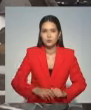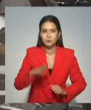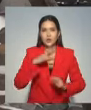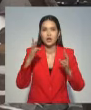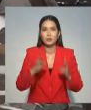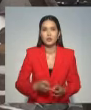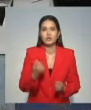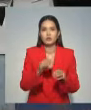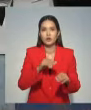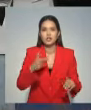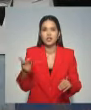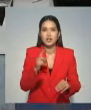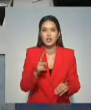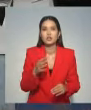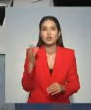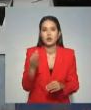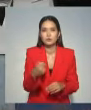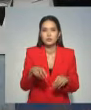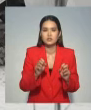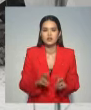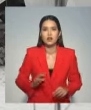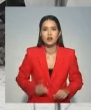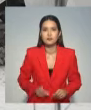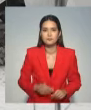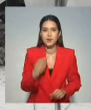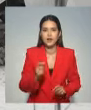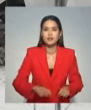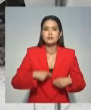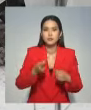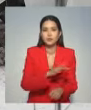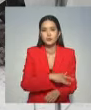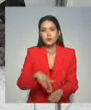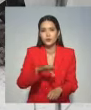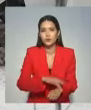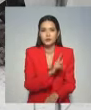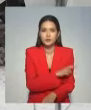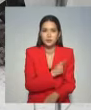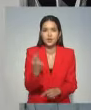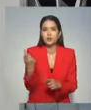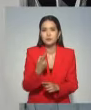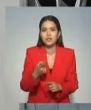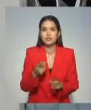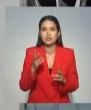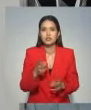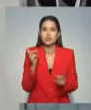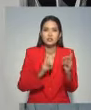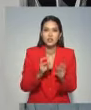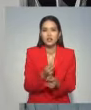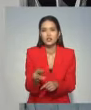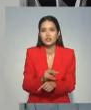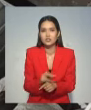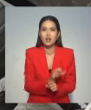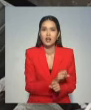водители автогазовоза и оператор компрессовщик компании. Их доставили в городскую больницу. Первый отделался ссадинами и от